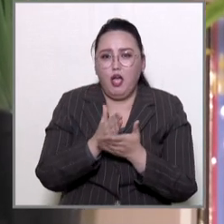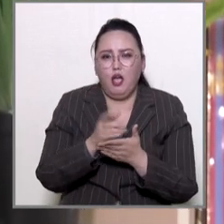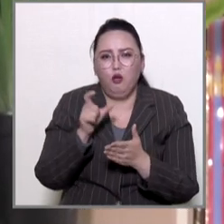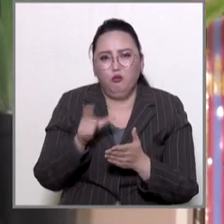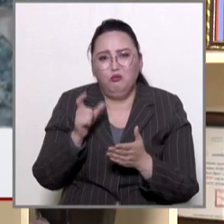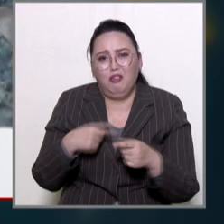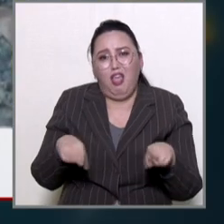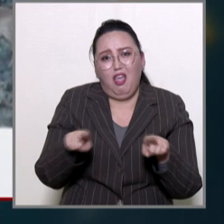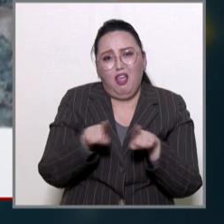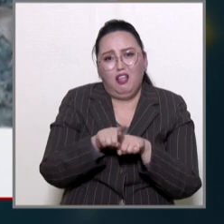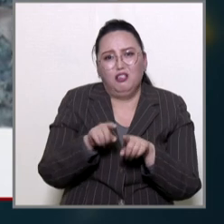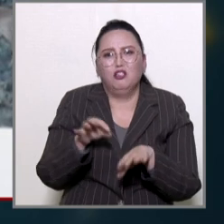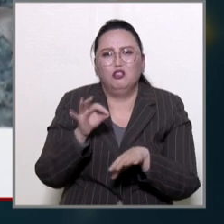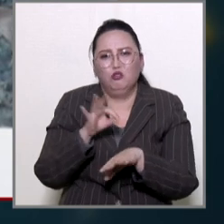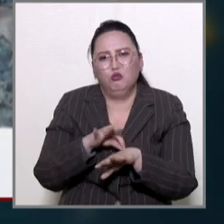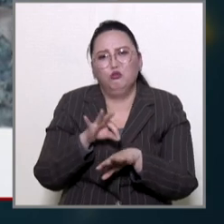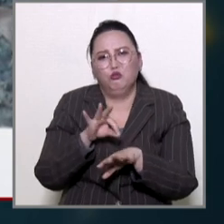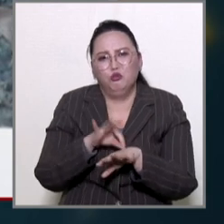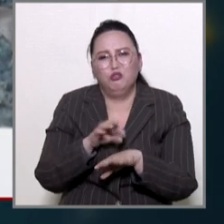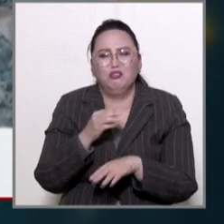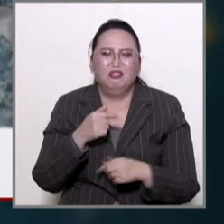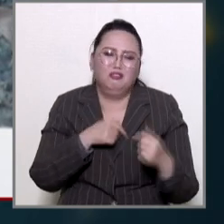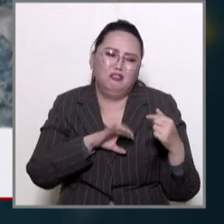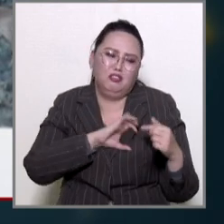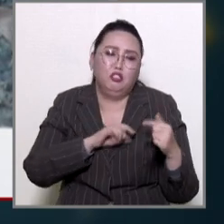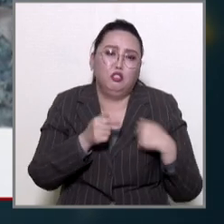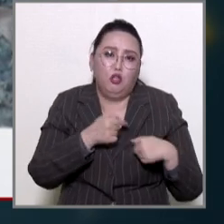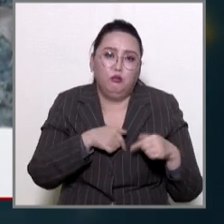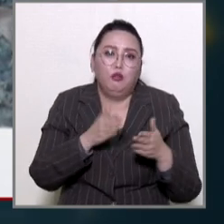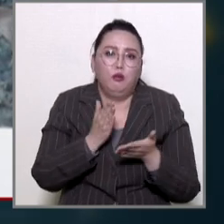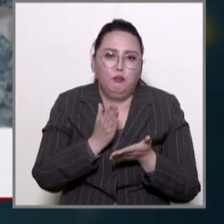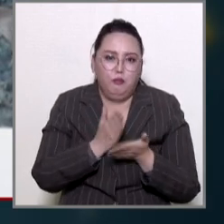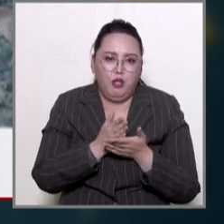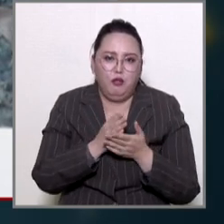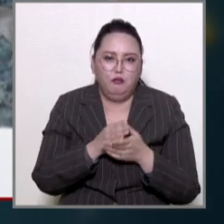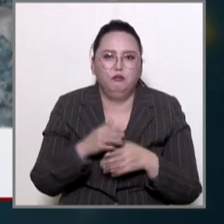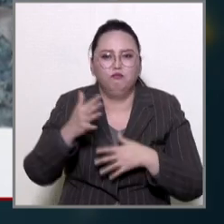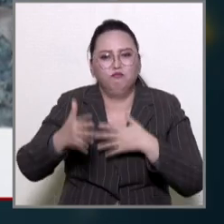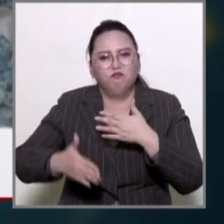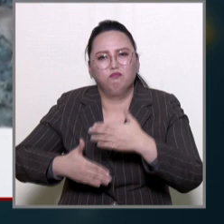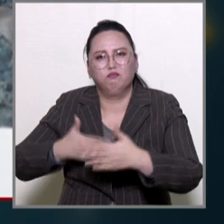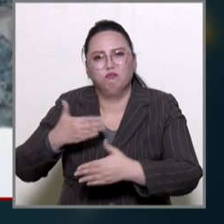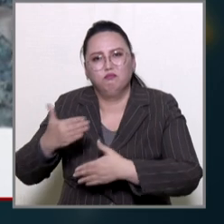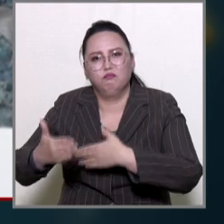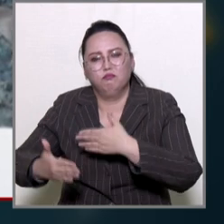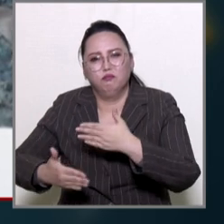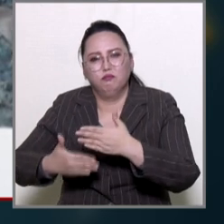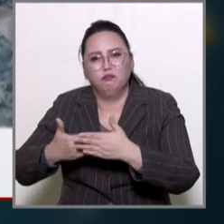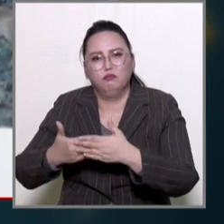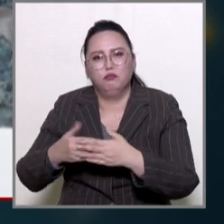шаналга ажээ. Тэгэн дэгсээр ишиг нэг л өдөр толгой дээрх арьс нь нэмгэрсээр хоёр